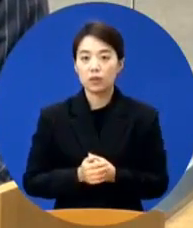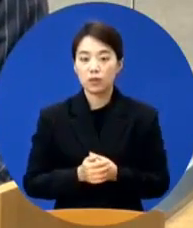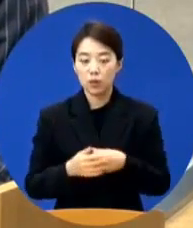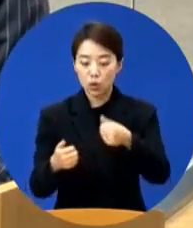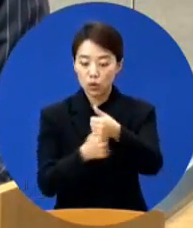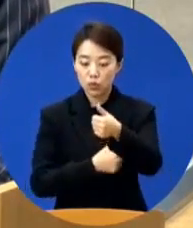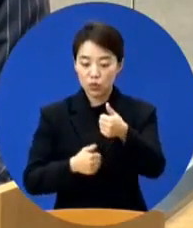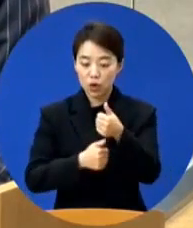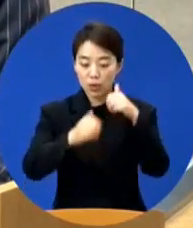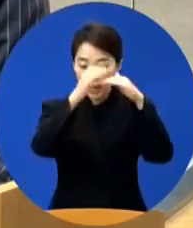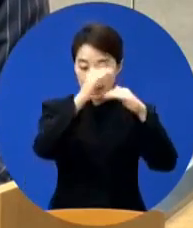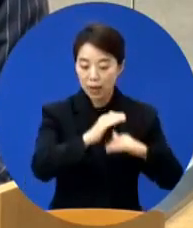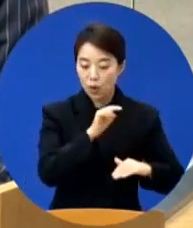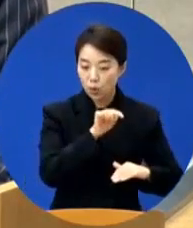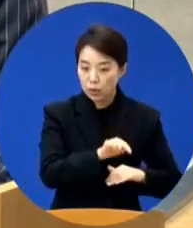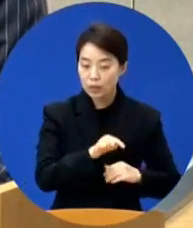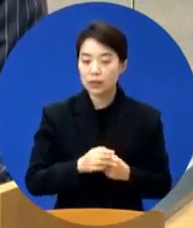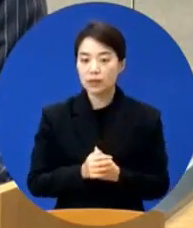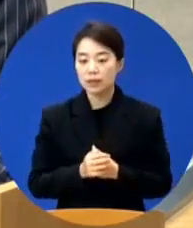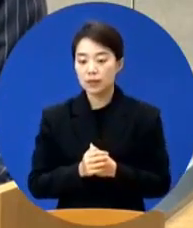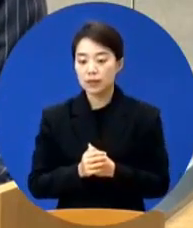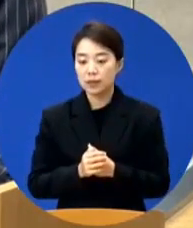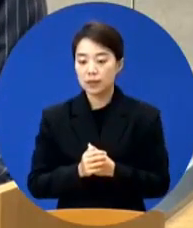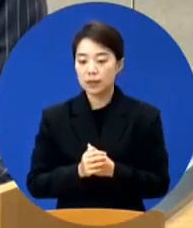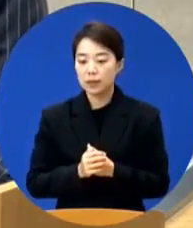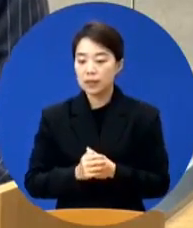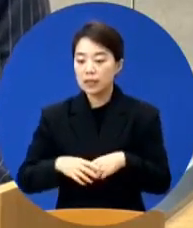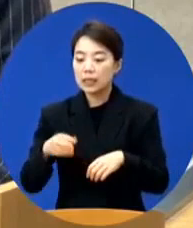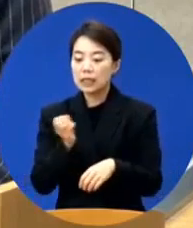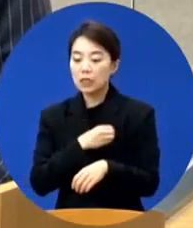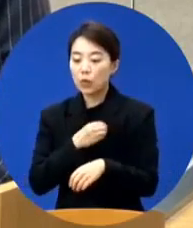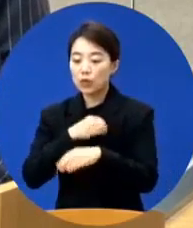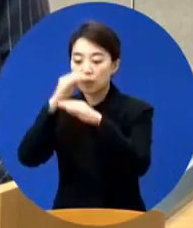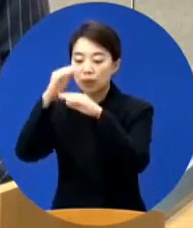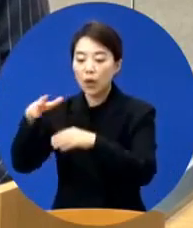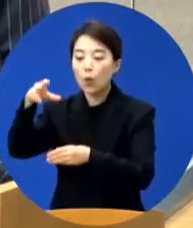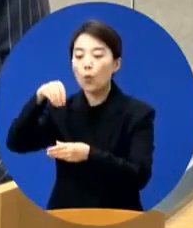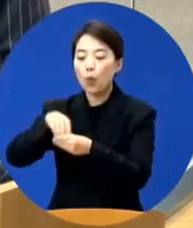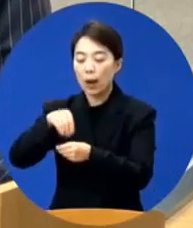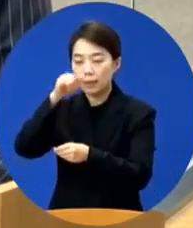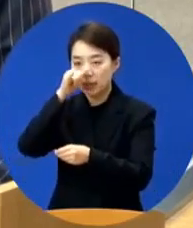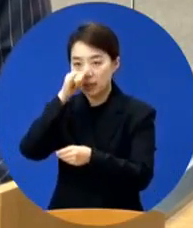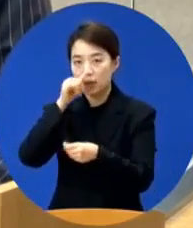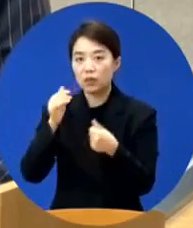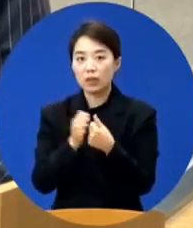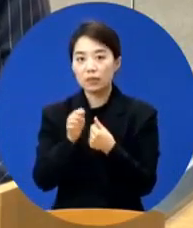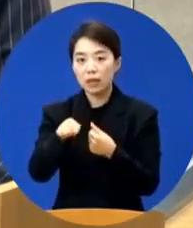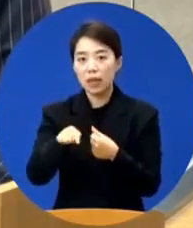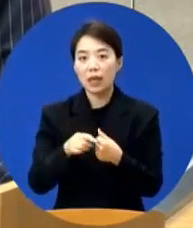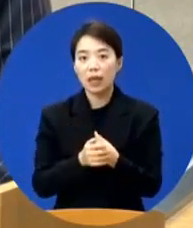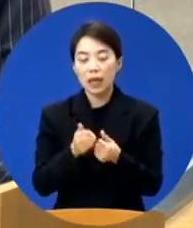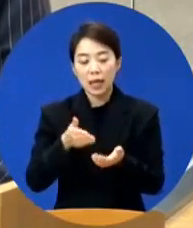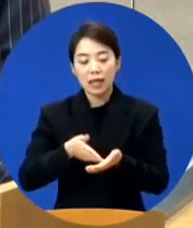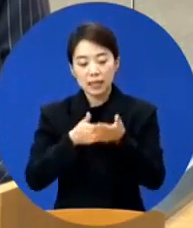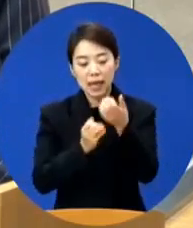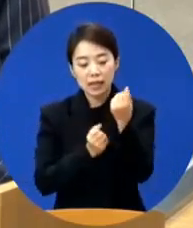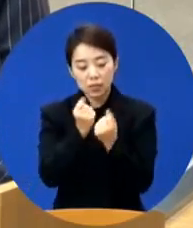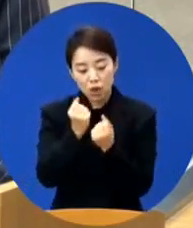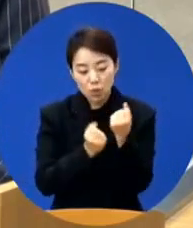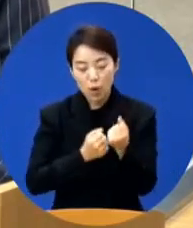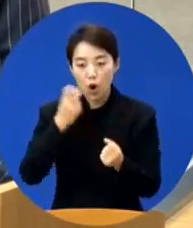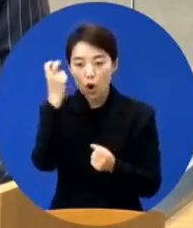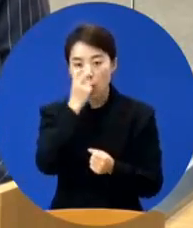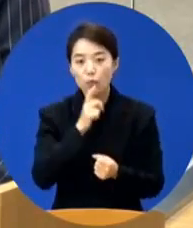위원회 안은 위원님들의 의견이 반영된 안건입니다. 그러므로 본 위원회 안에서 그에 대한 제안 설명 및 검토